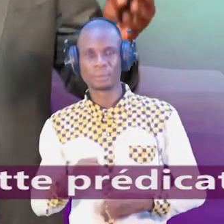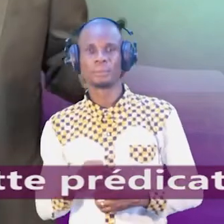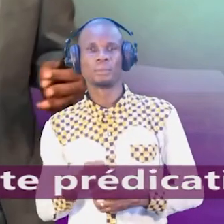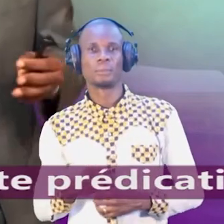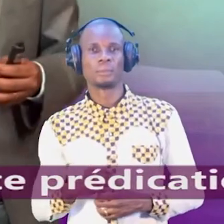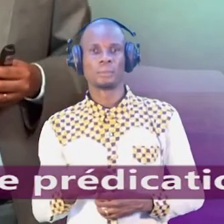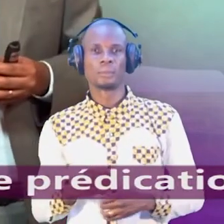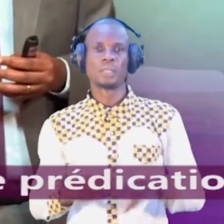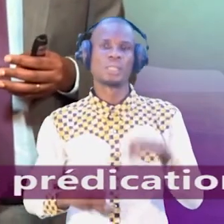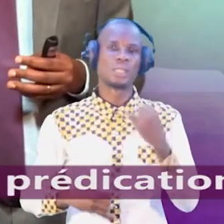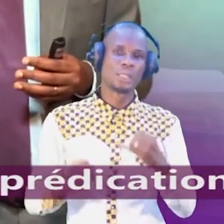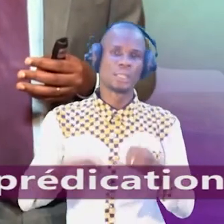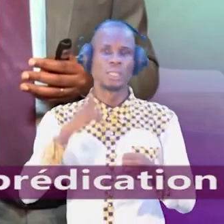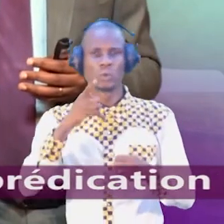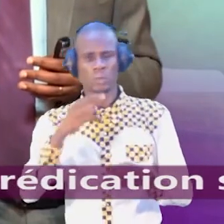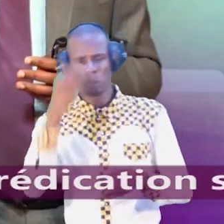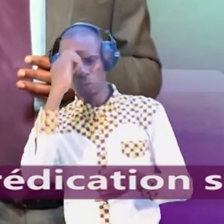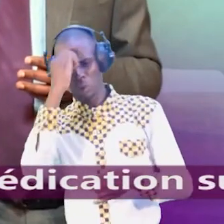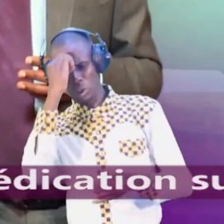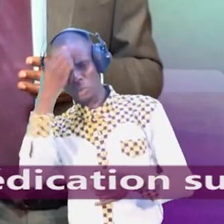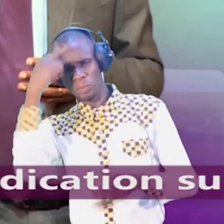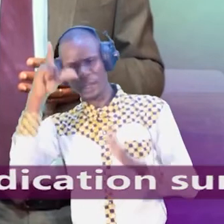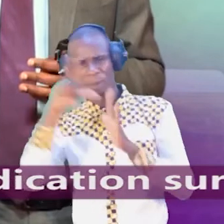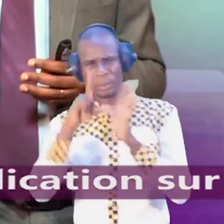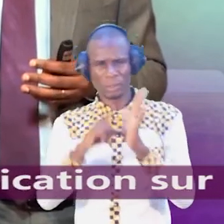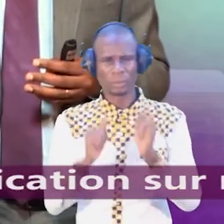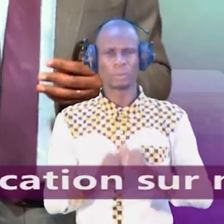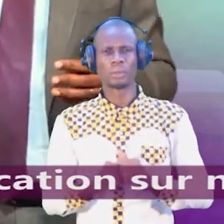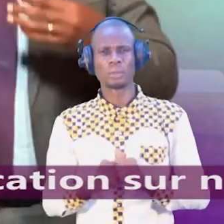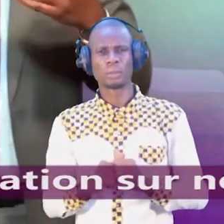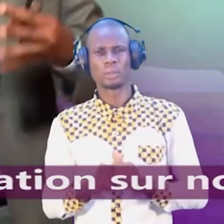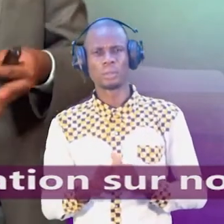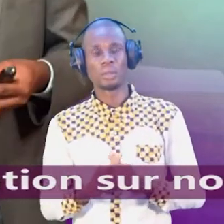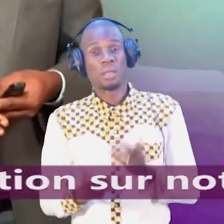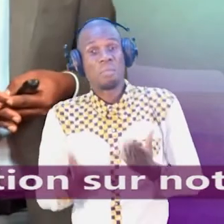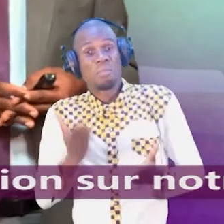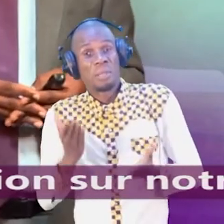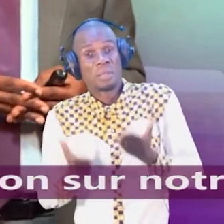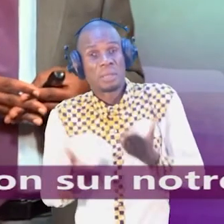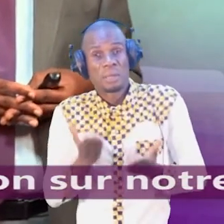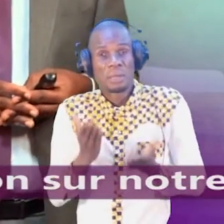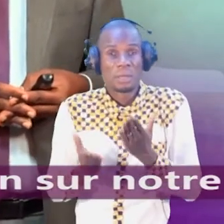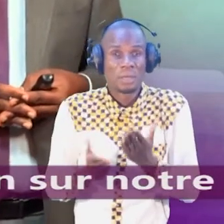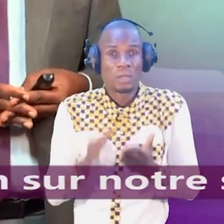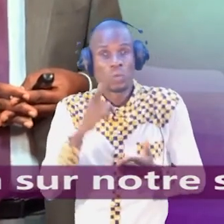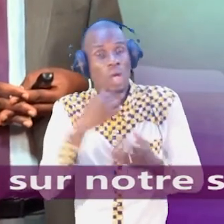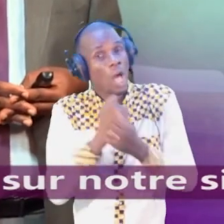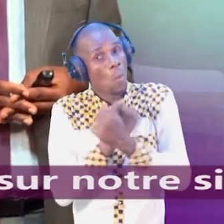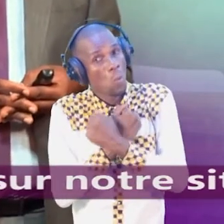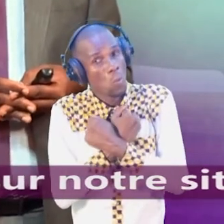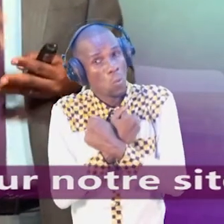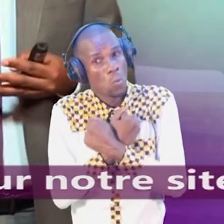komiyoka malamu te kasi soki olingi na motema mobimba okomiyoka pepele mpona kosalela ye nyonso. Soki ozali kosilikela mobeko na